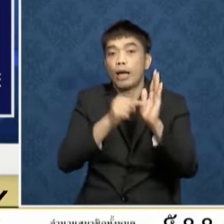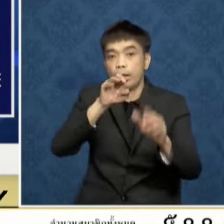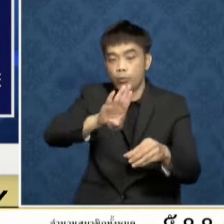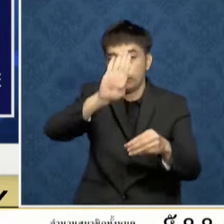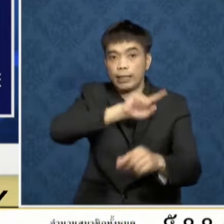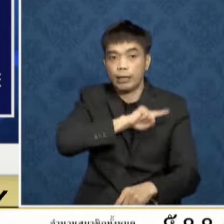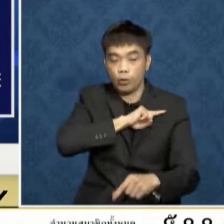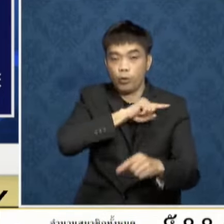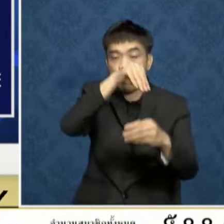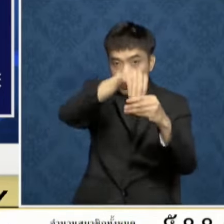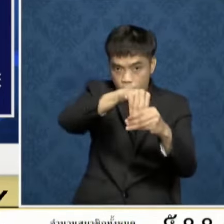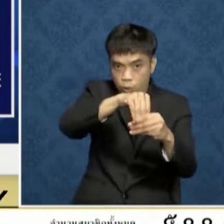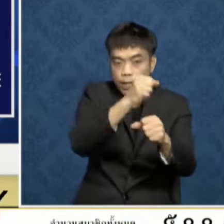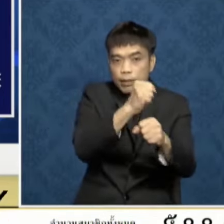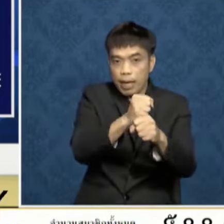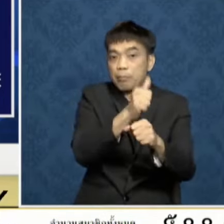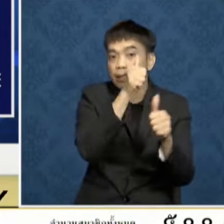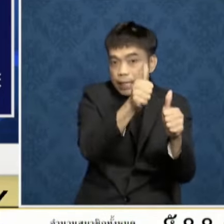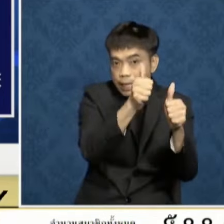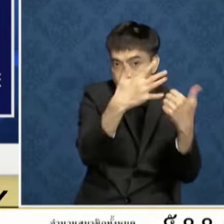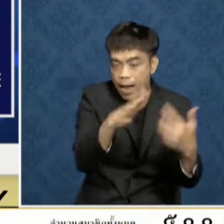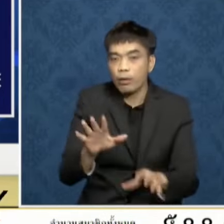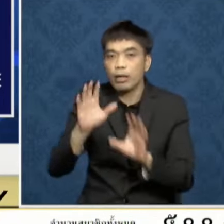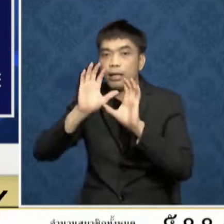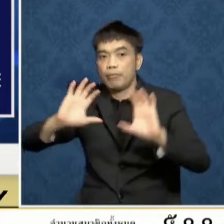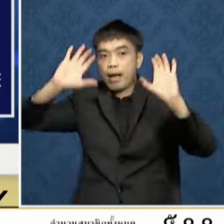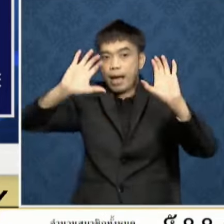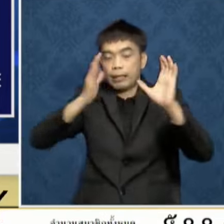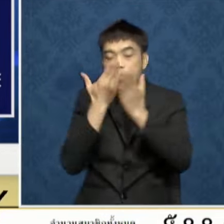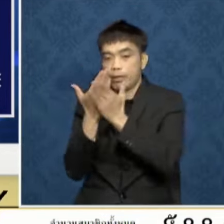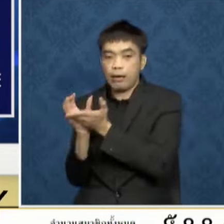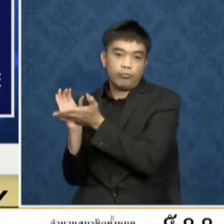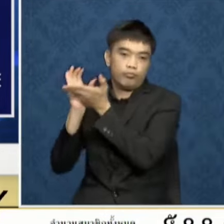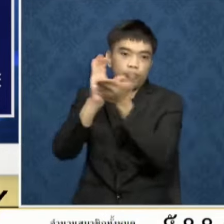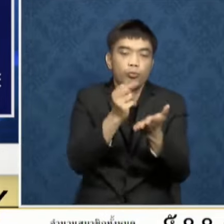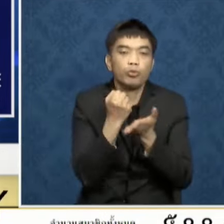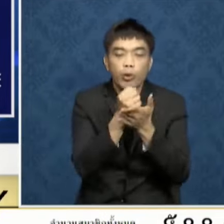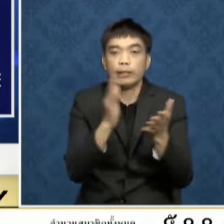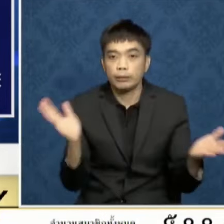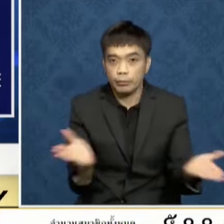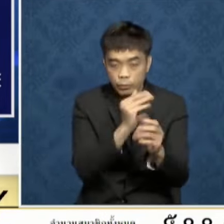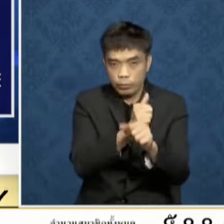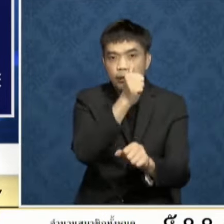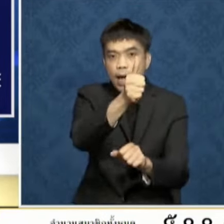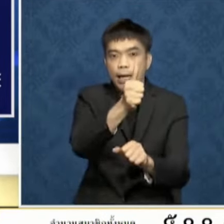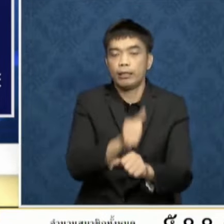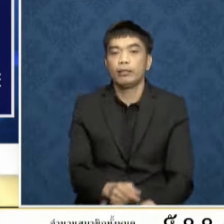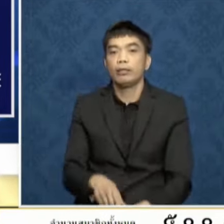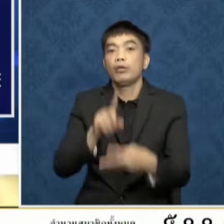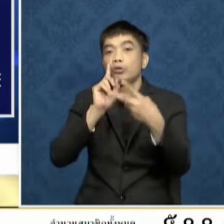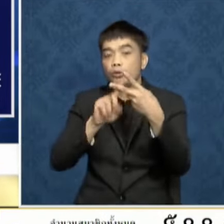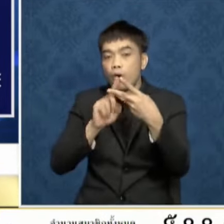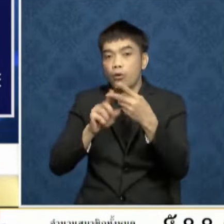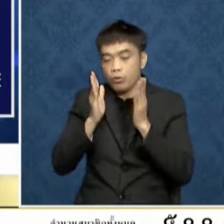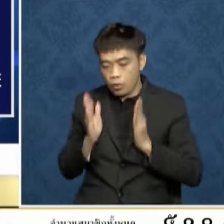สามารถทำได้ดีอยู่แล้วและรัฐก็สามารถที่จะนำเงินไปอุดหนุนหรือสนับสนุนได้ส่วนที่ 2ก็คือเติมเวลาทั้งฝั่งของนายจ้าง